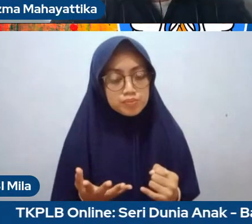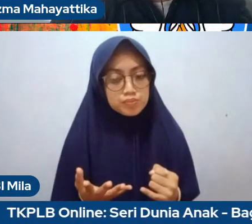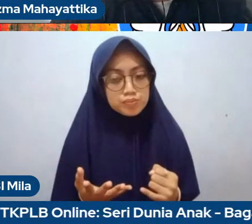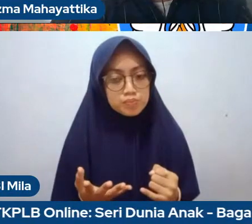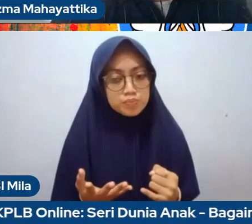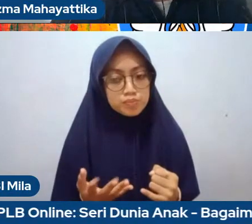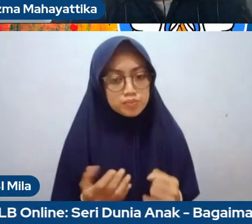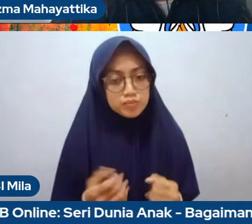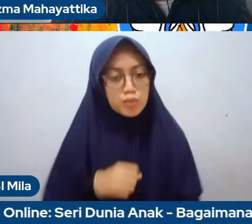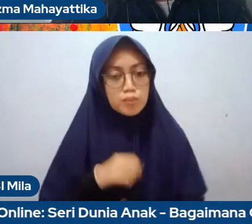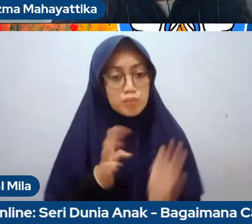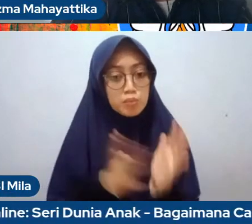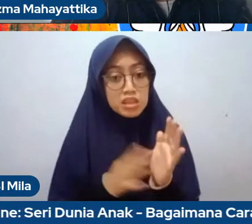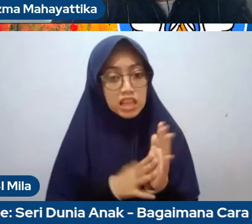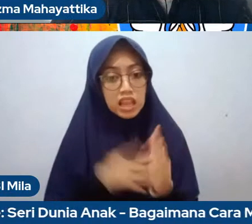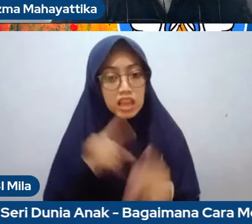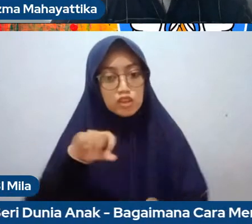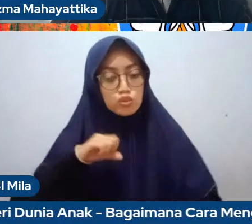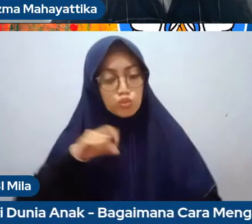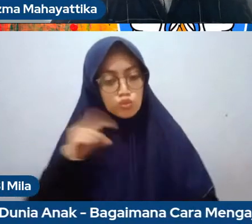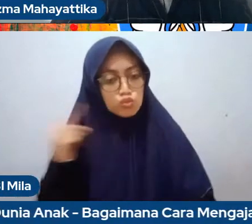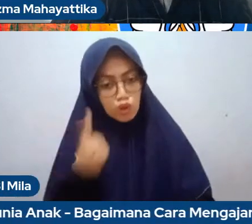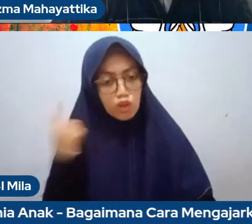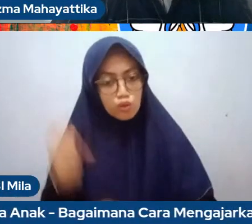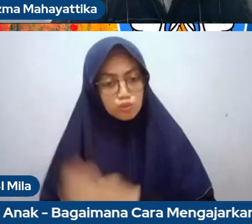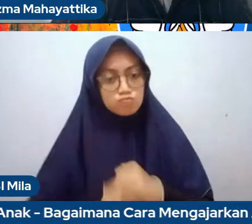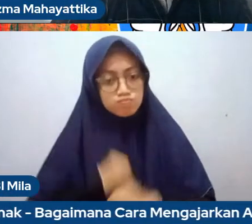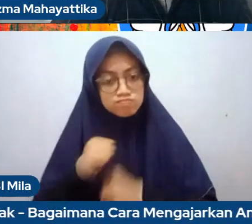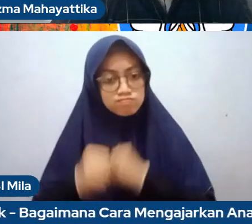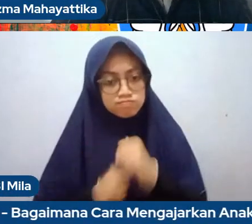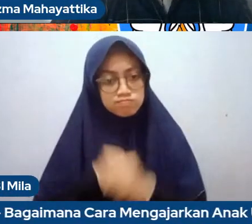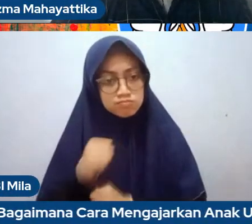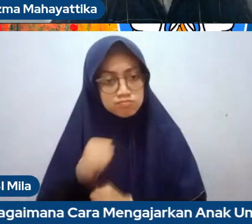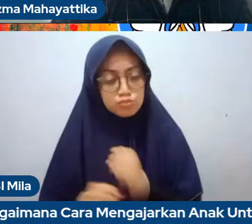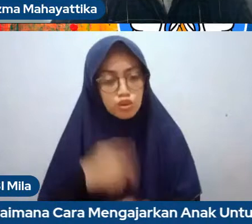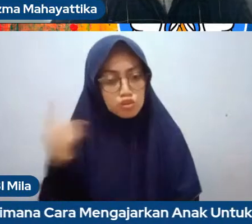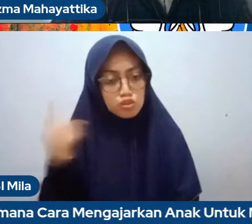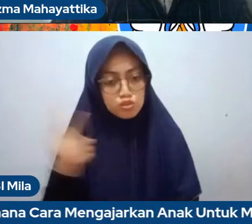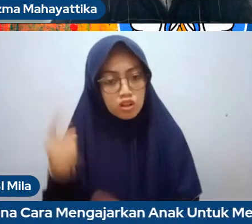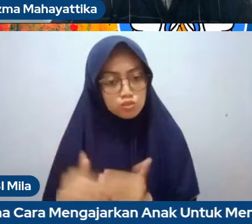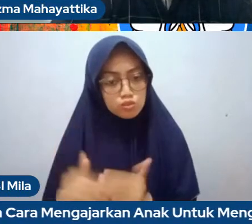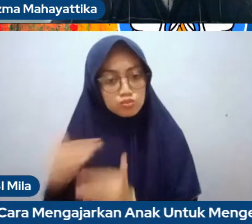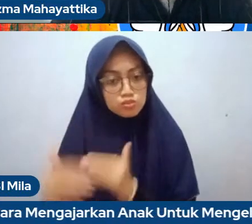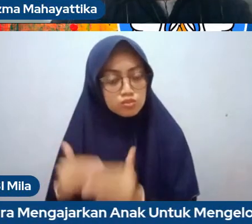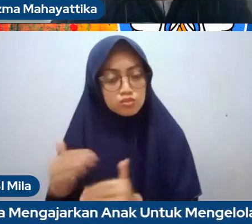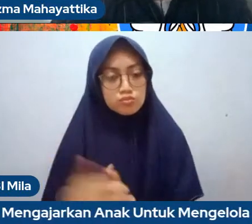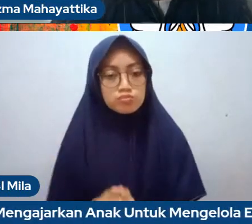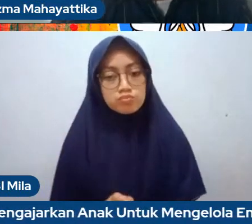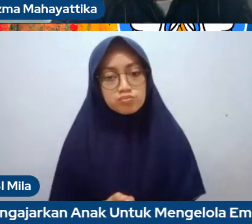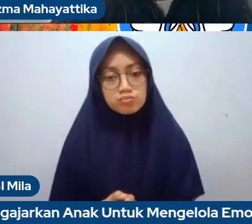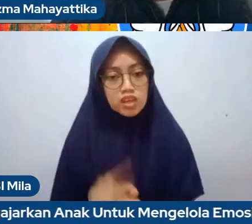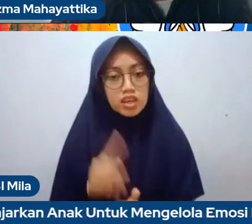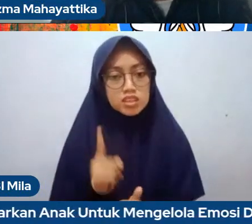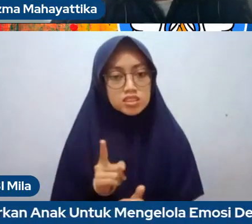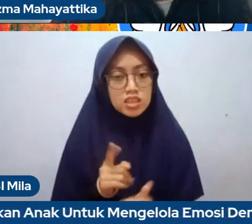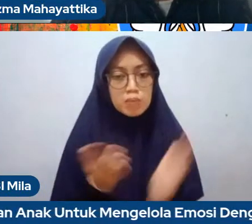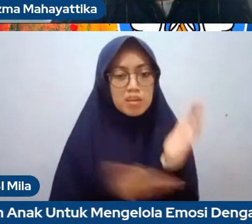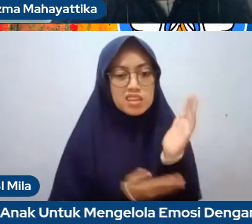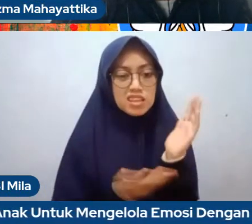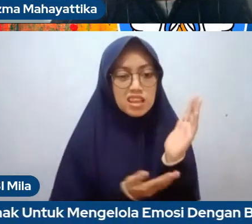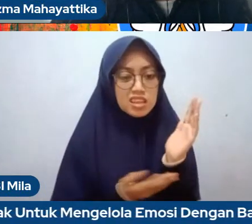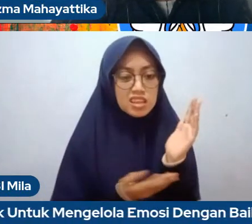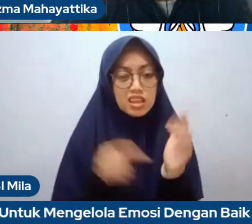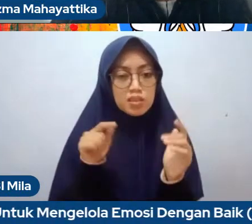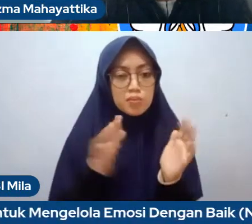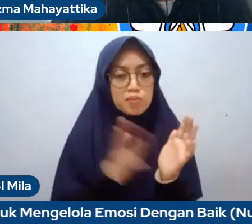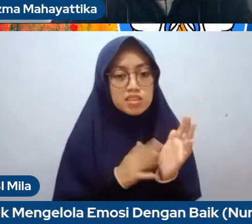si masalah gitu, nggak pernah selesai gitu. Nah, jadi karena bisa jadi gini, masalahnya tadi kan dia belum punya kemampuan dalam